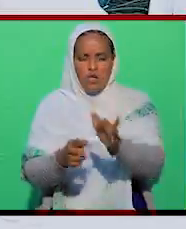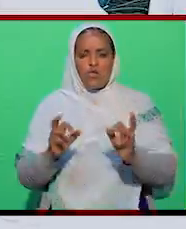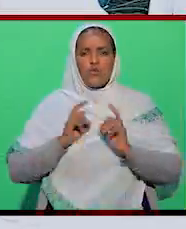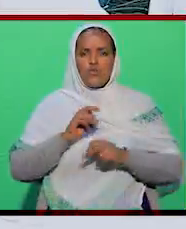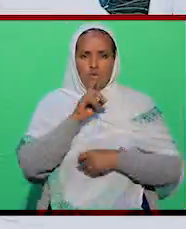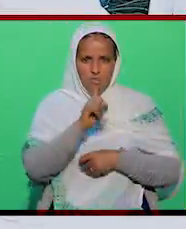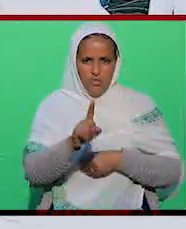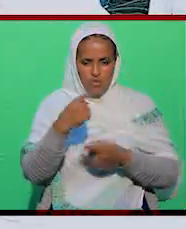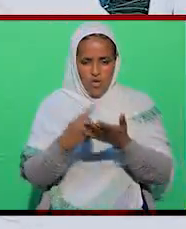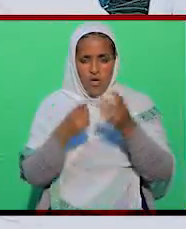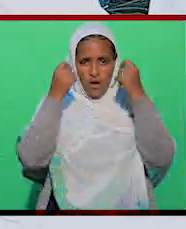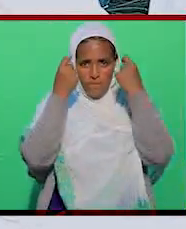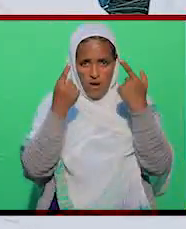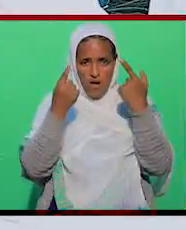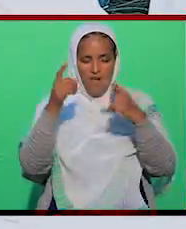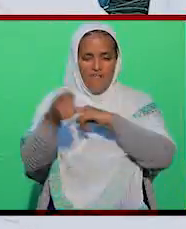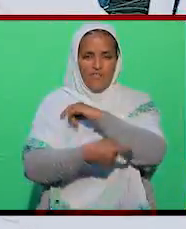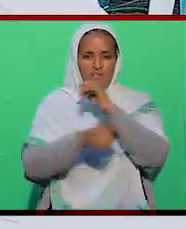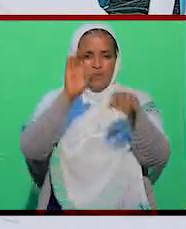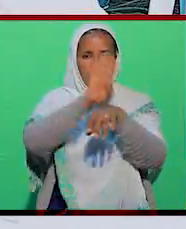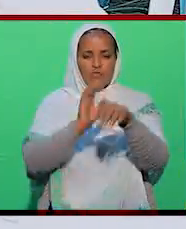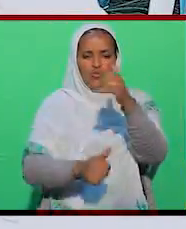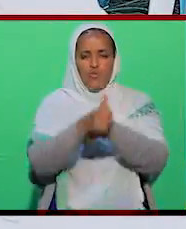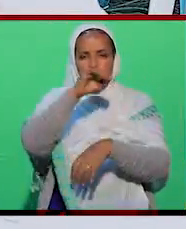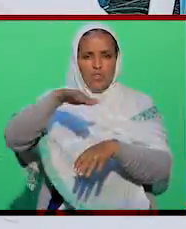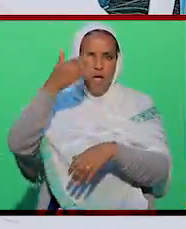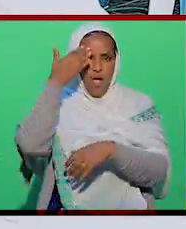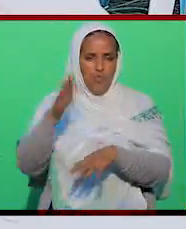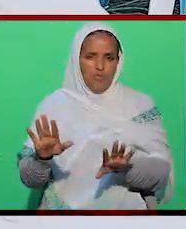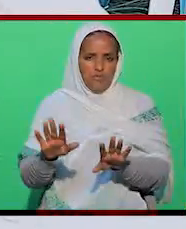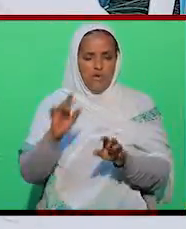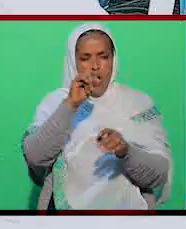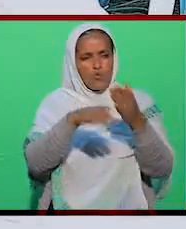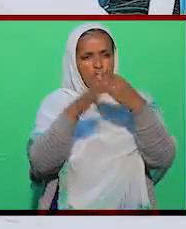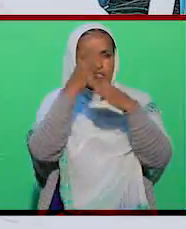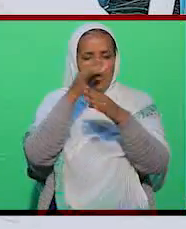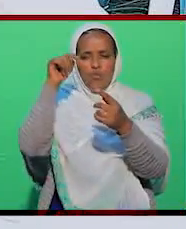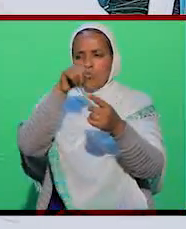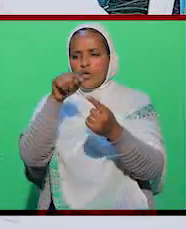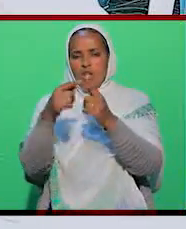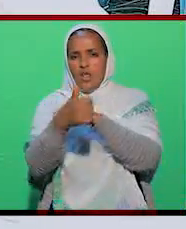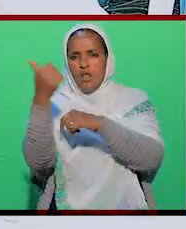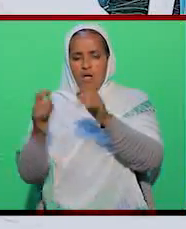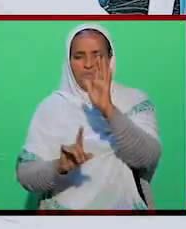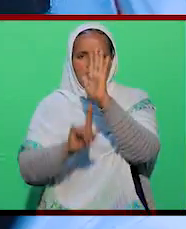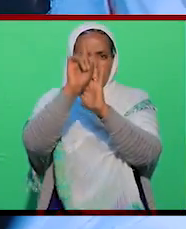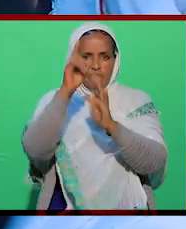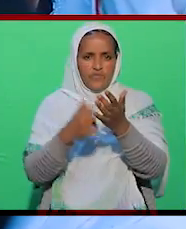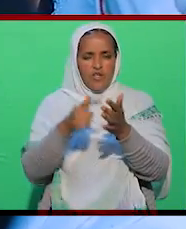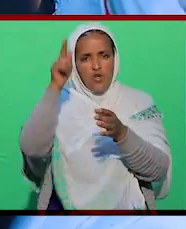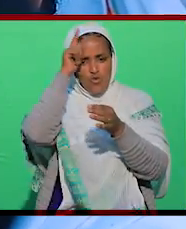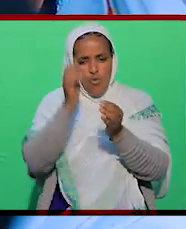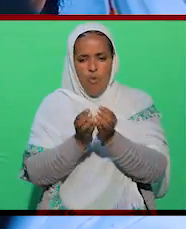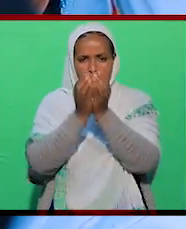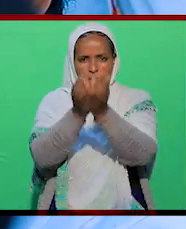ሰጪ ነው ህይወት ነው ያን ከተረዳ ነው ፈተና ቤተክርስቲያንን ጎድቷት አያቅም ካንድ ደረጃ ወደ ሌላው ያሳድጋታል እንጂ